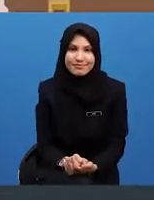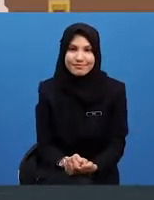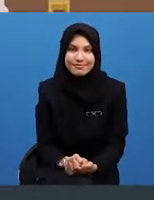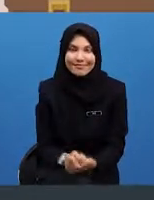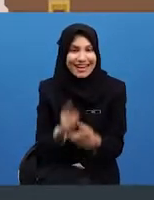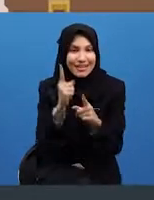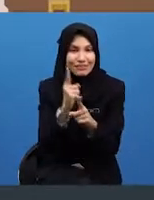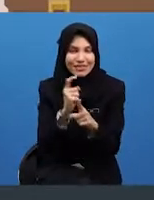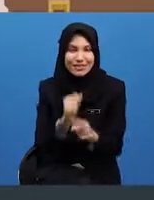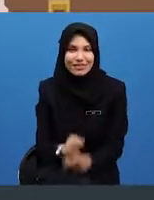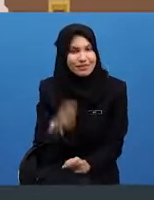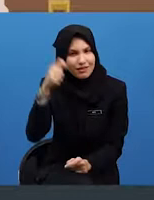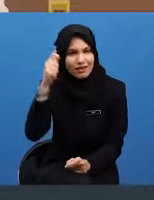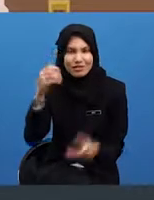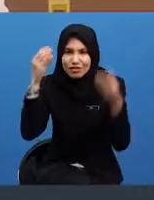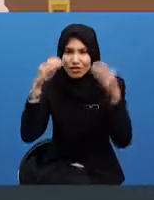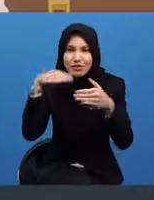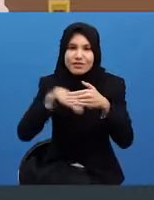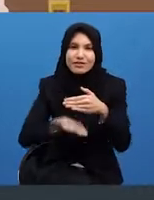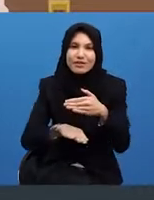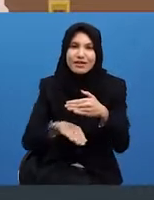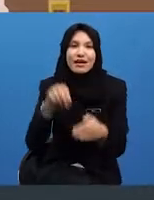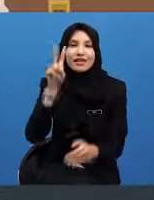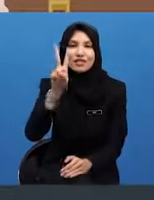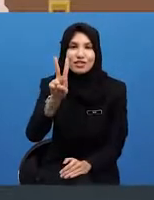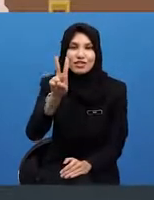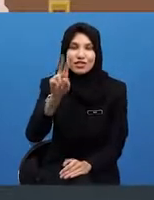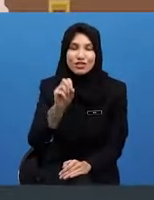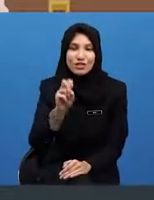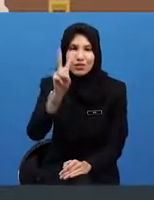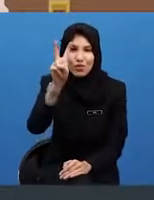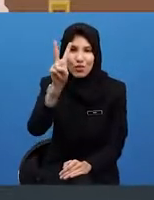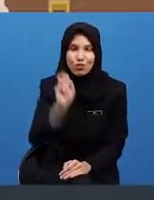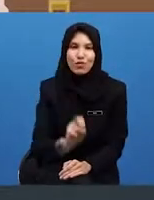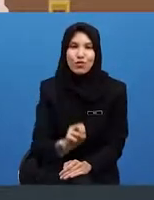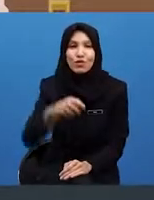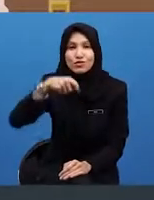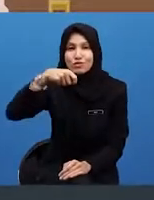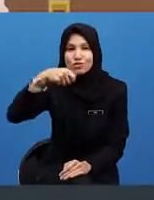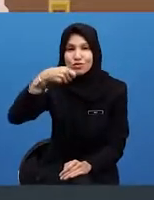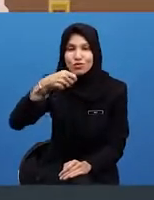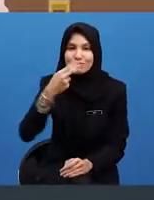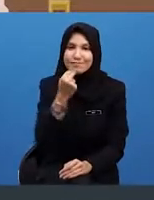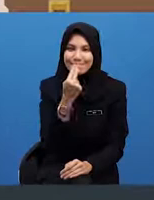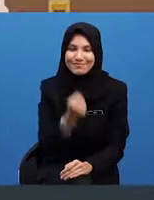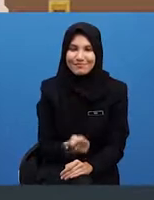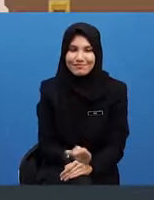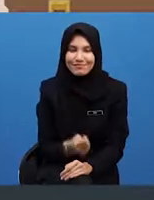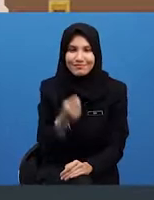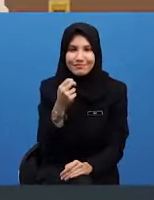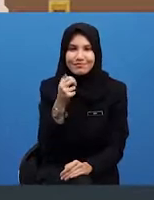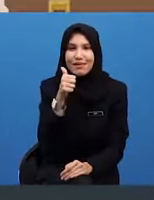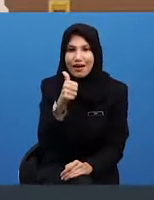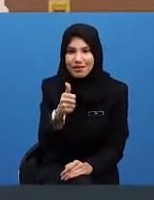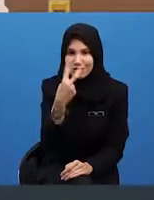Ya, betul. Tadi cikgu masukkan 20 sudu gula. Bagus pemerhatian anda,